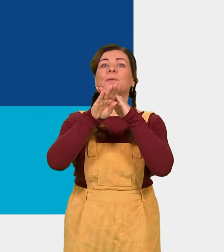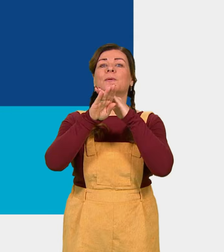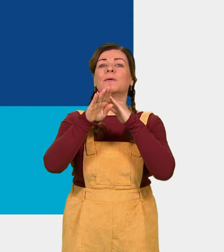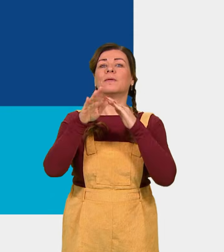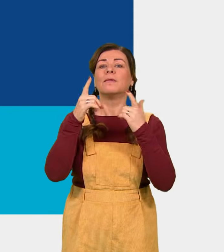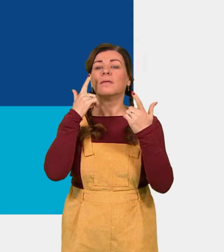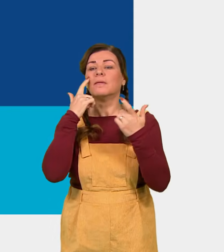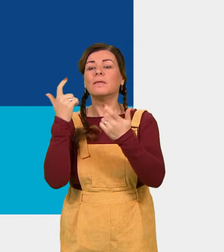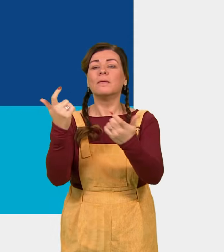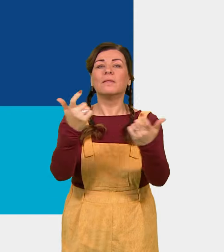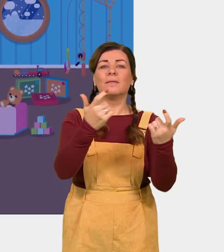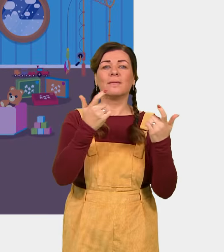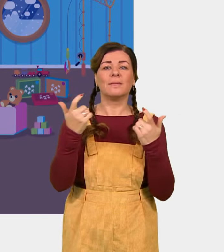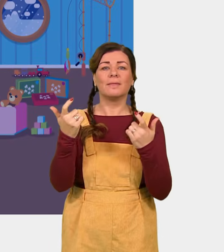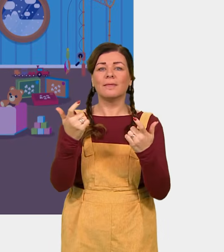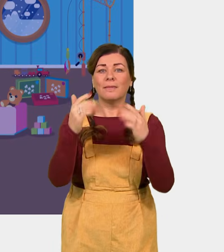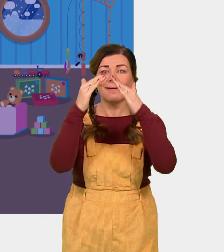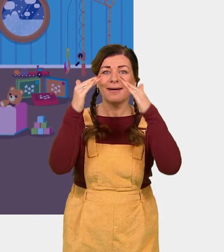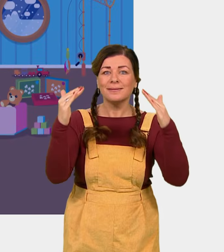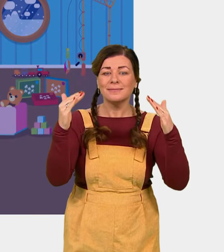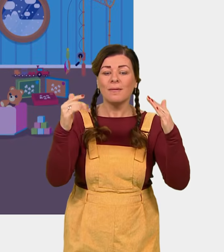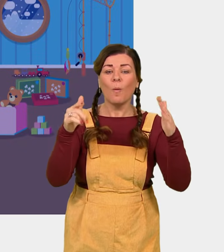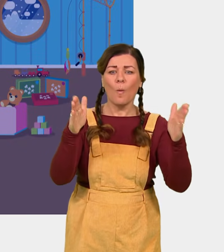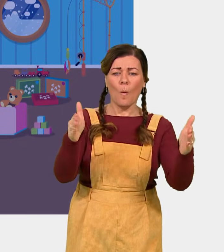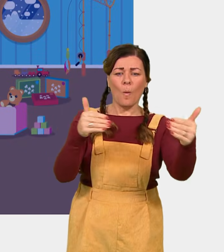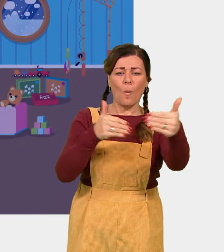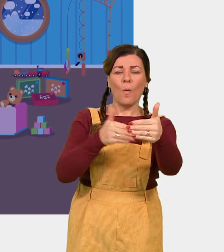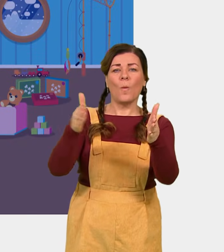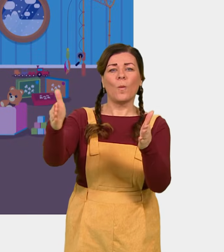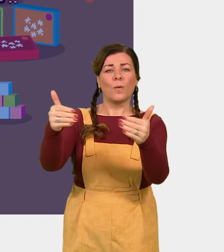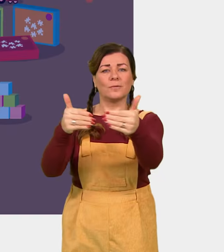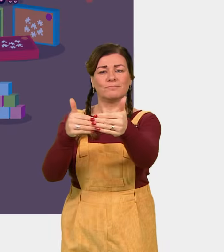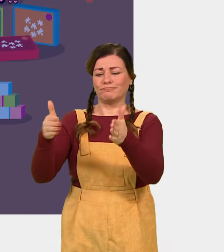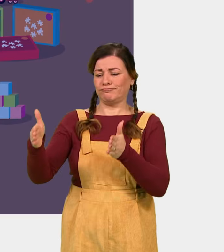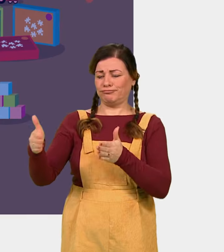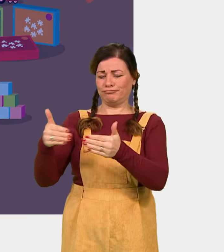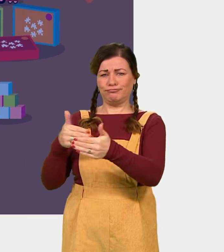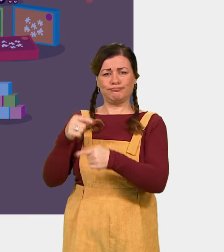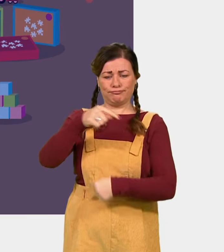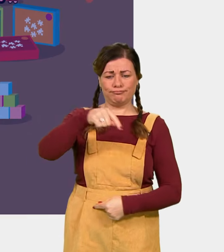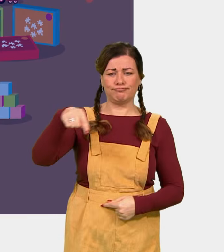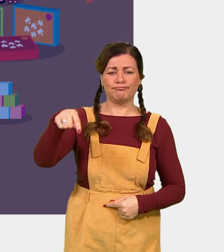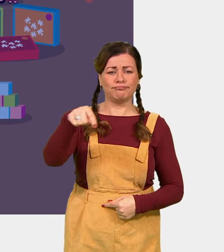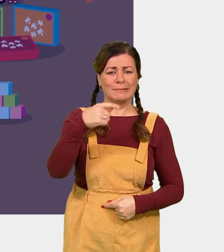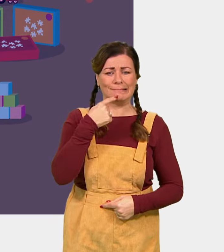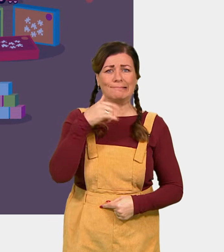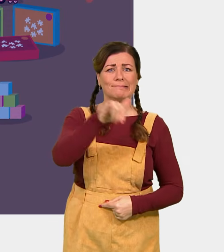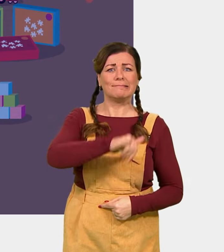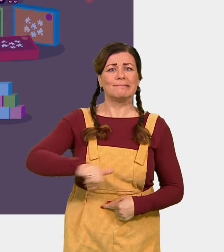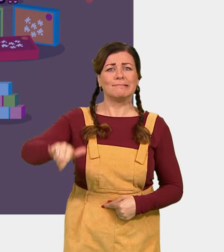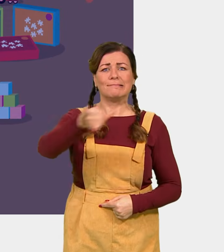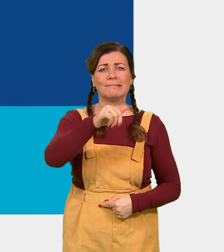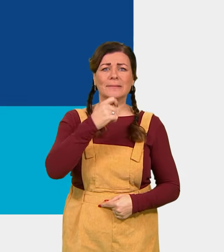deg i'r atig. Roedd llawer o focsys yna, ond yma un oedd y